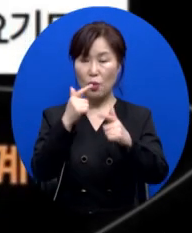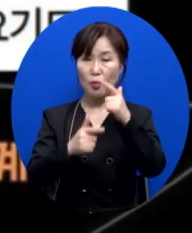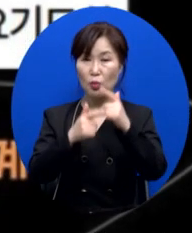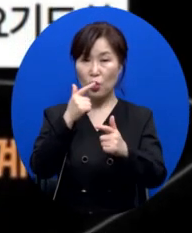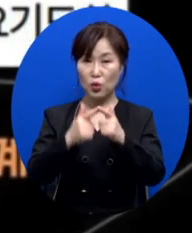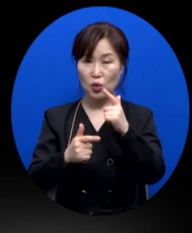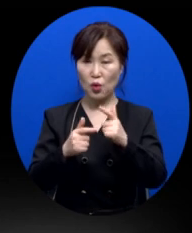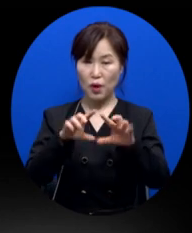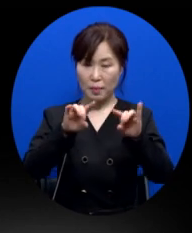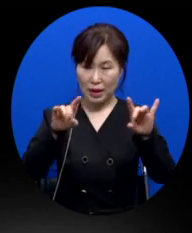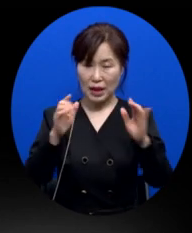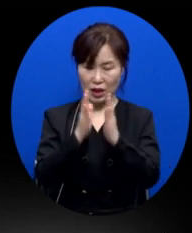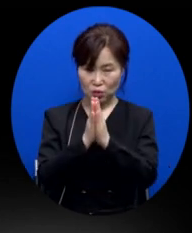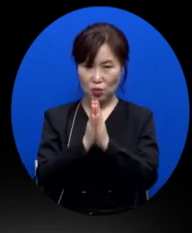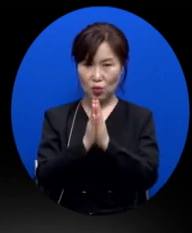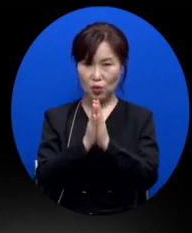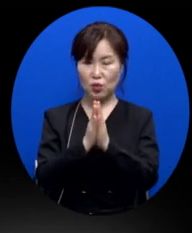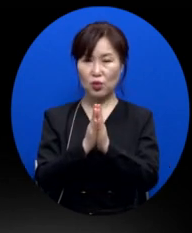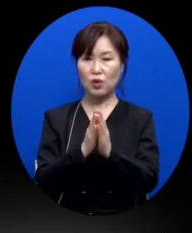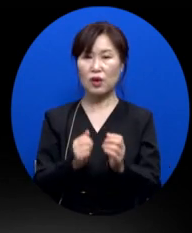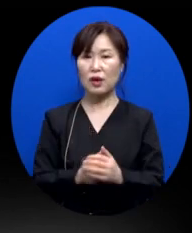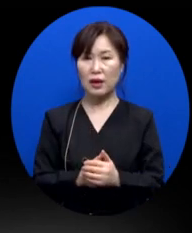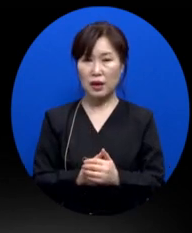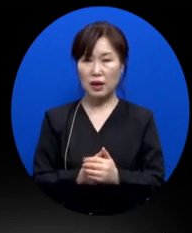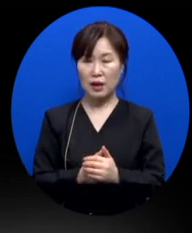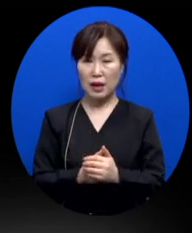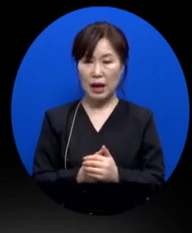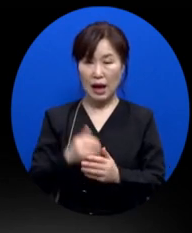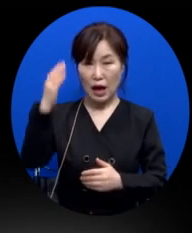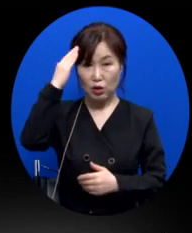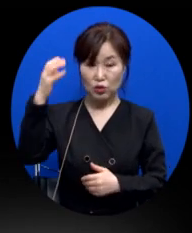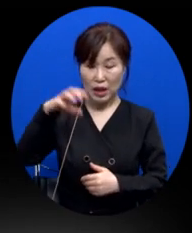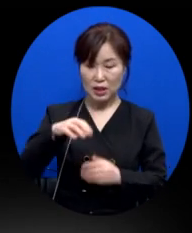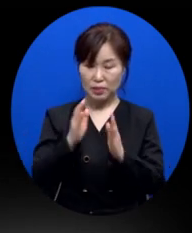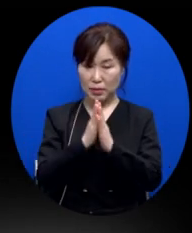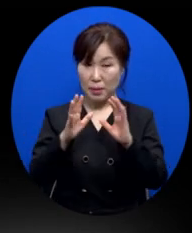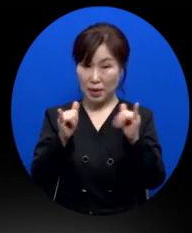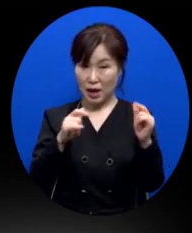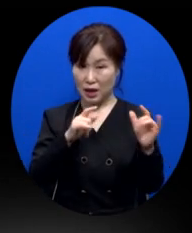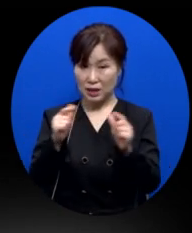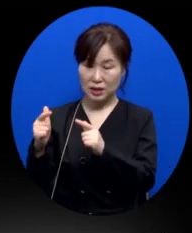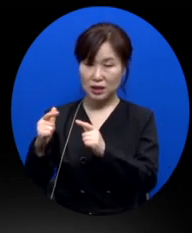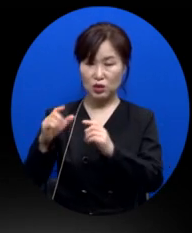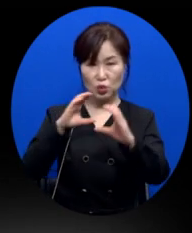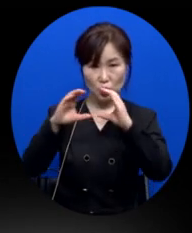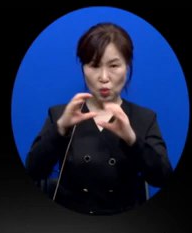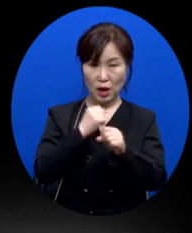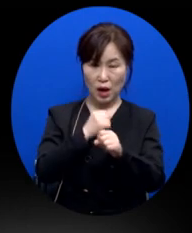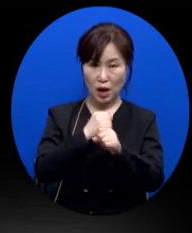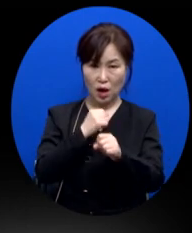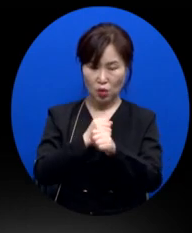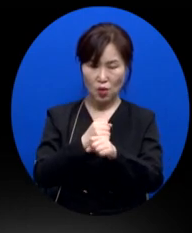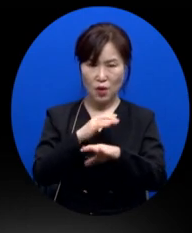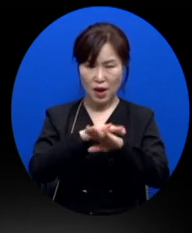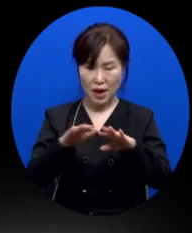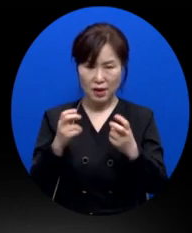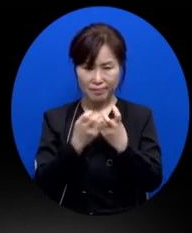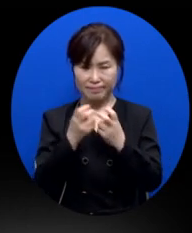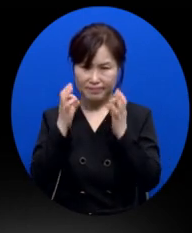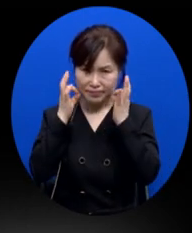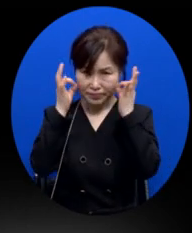진행중입니다 교회협 은 한국에 거주하는 미얀마 인들과 지속적인 소통을 통해 사태 해결을 모색해 나간다는